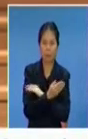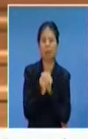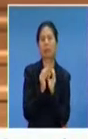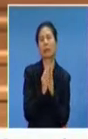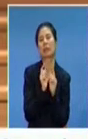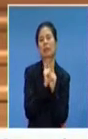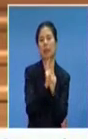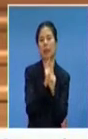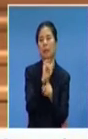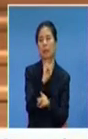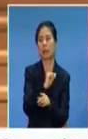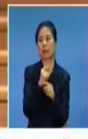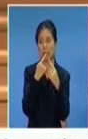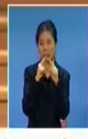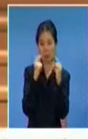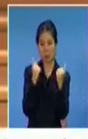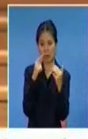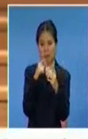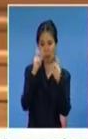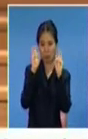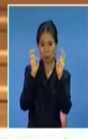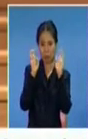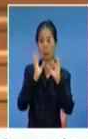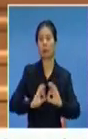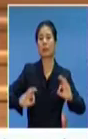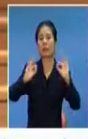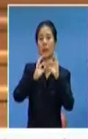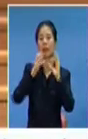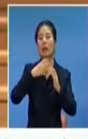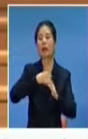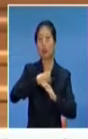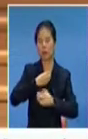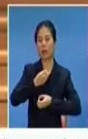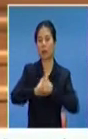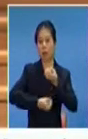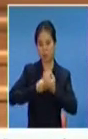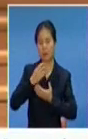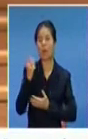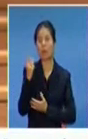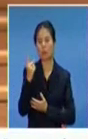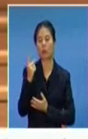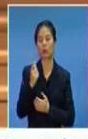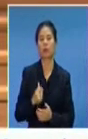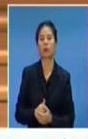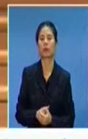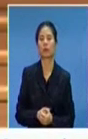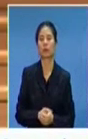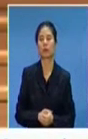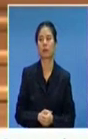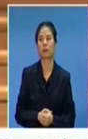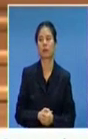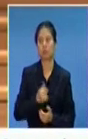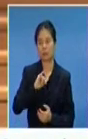ความสำคัญยิ่งก็ขออนุญาตที่จะอภิปรายสดนะครับข้อมูลอาจจะคล